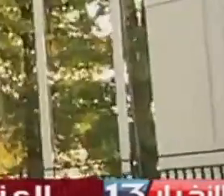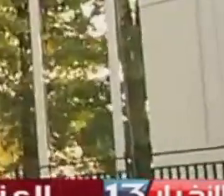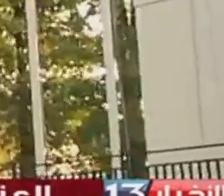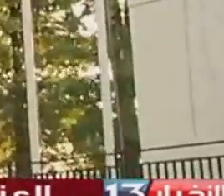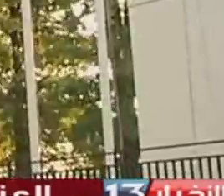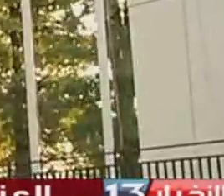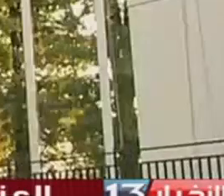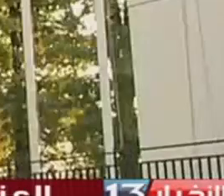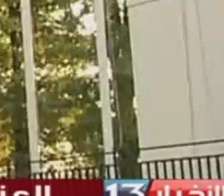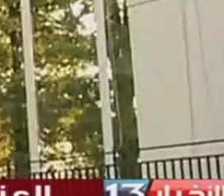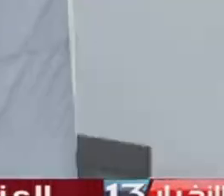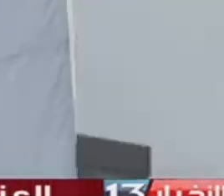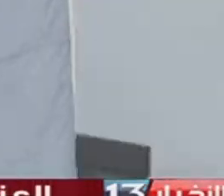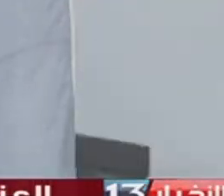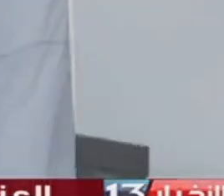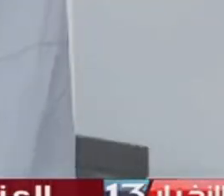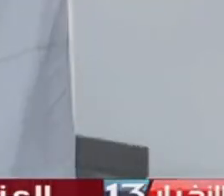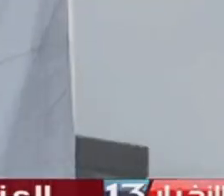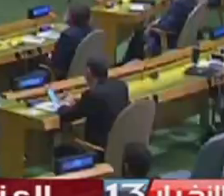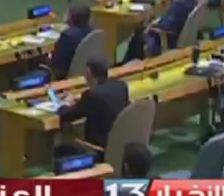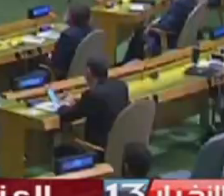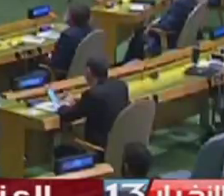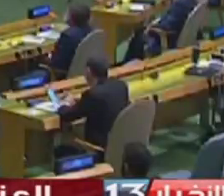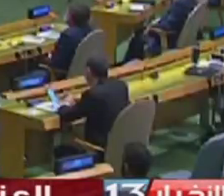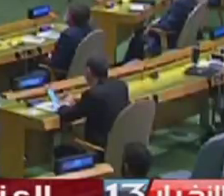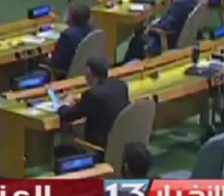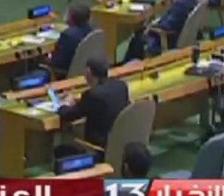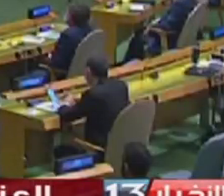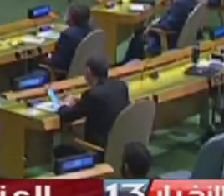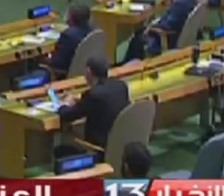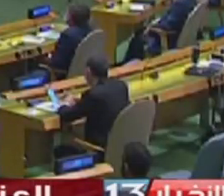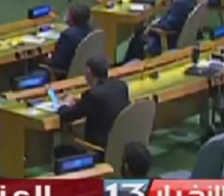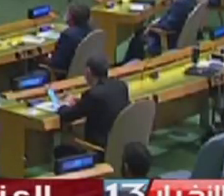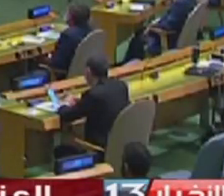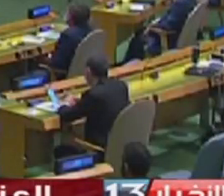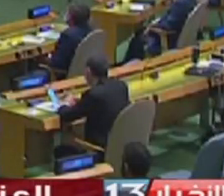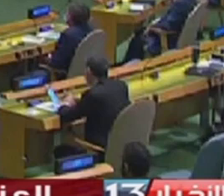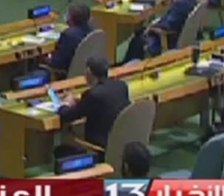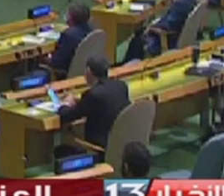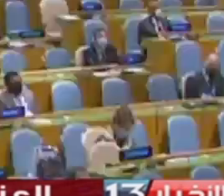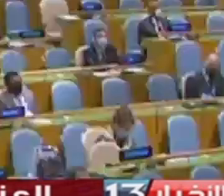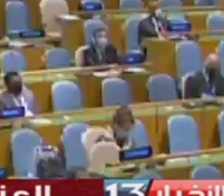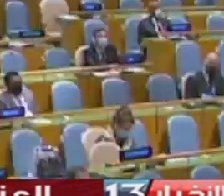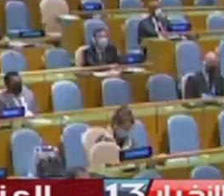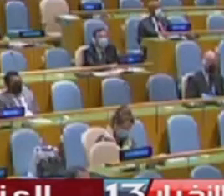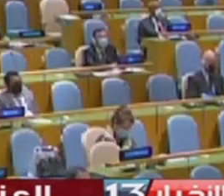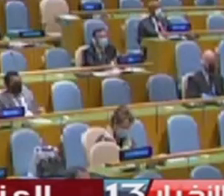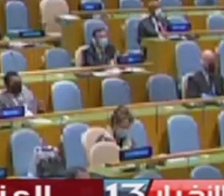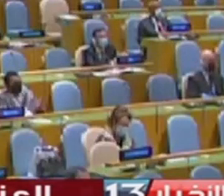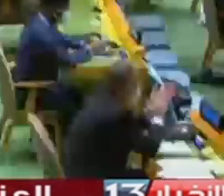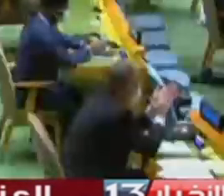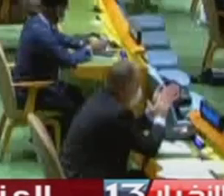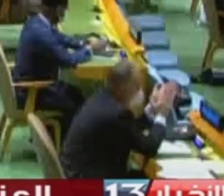افتتاح جلسه الجمعيات العامه للامم المتحده عن بعد وجاءت ولونا وتداعياتها من اهم الملفات المطروحه